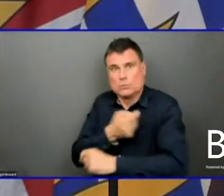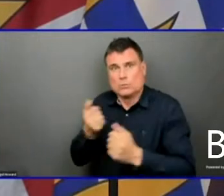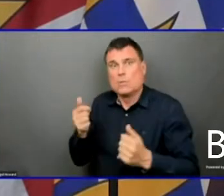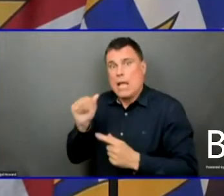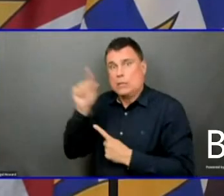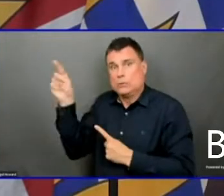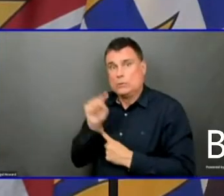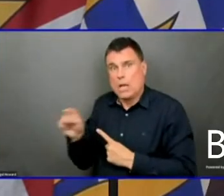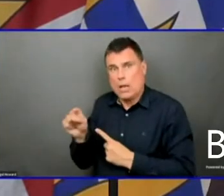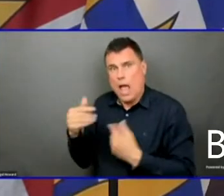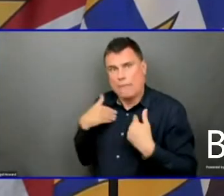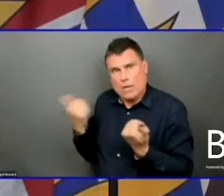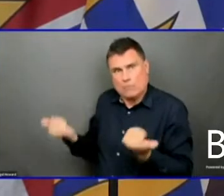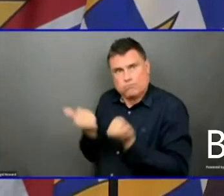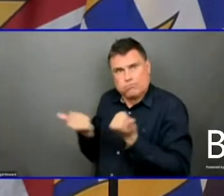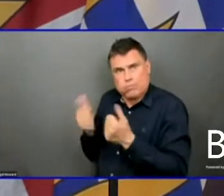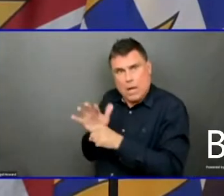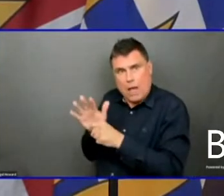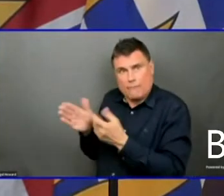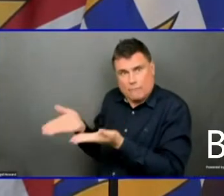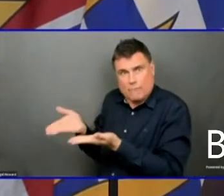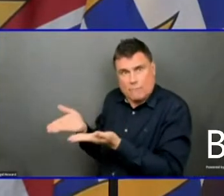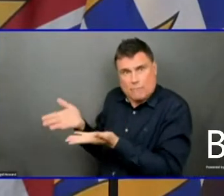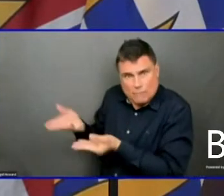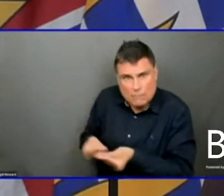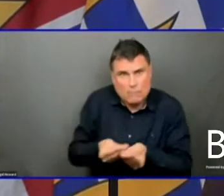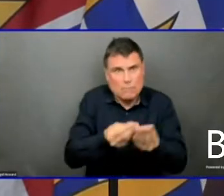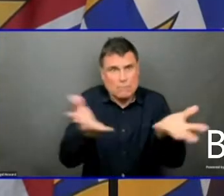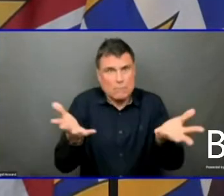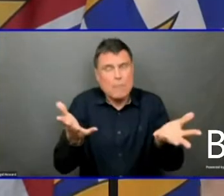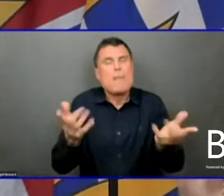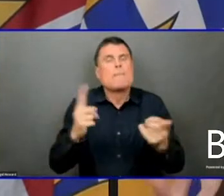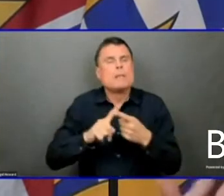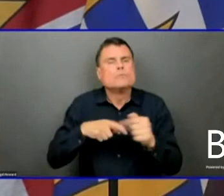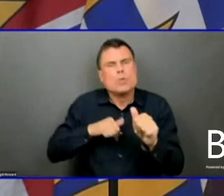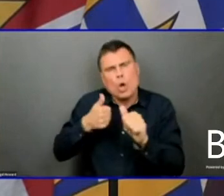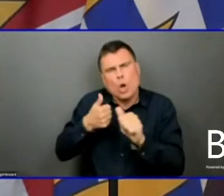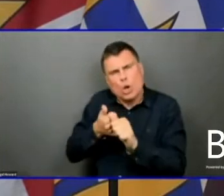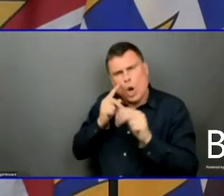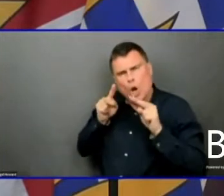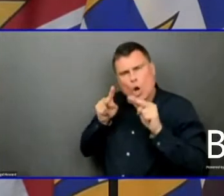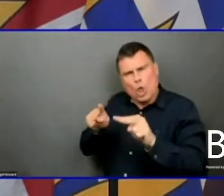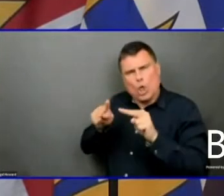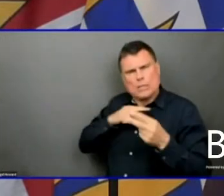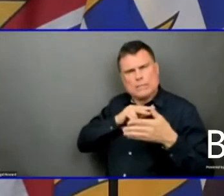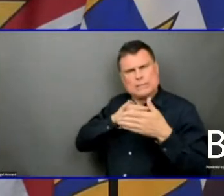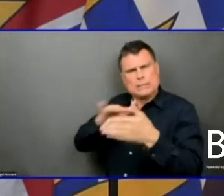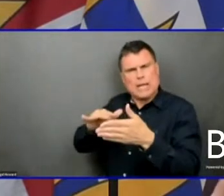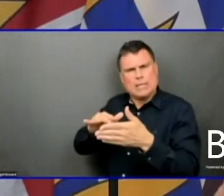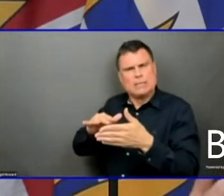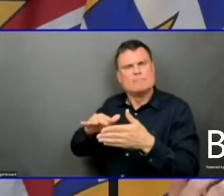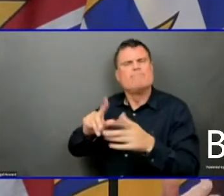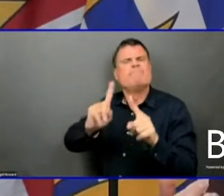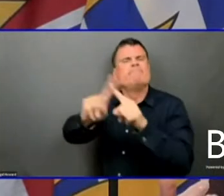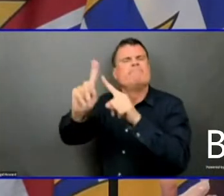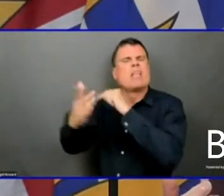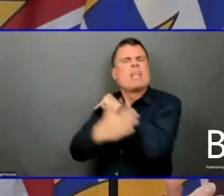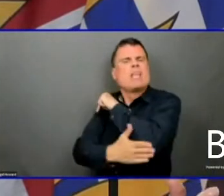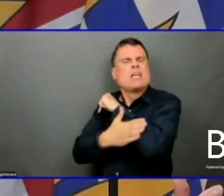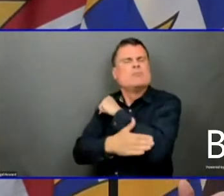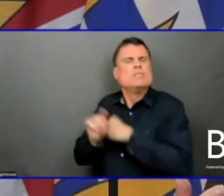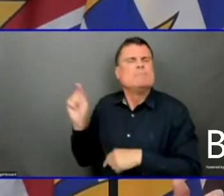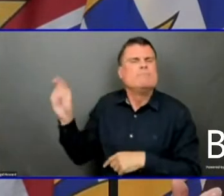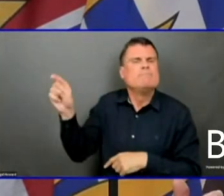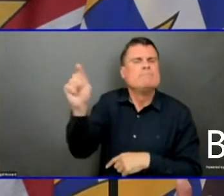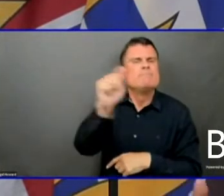的到货。也谢谢你，金朝的网友，也是谢谢，我是尽我所能把政府的信